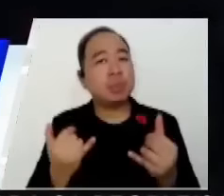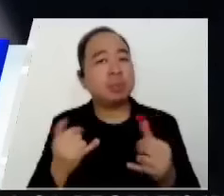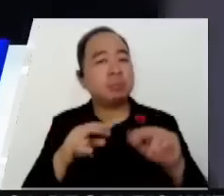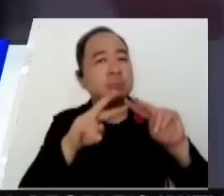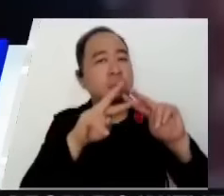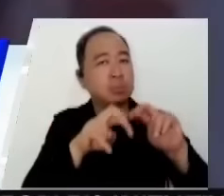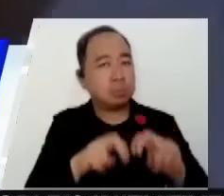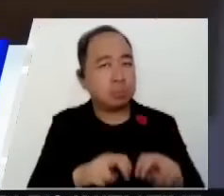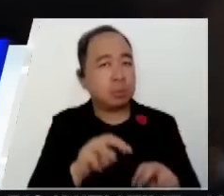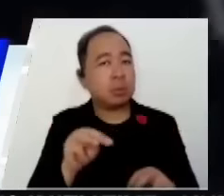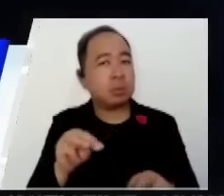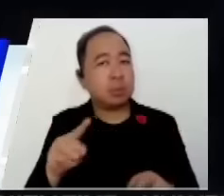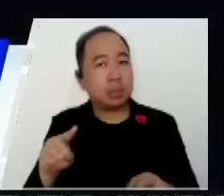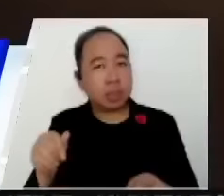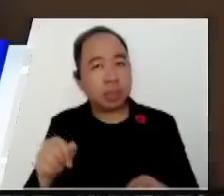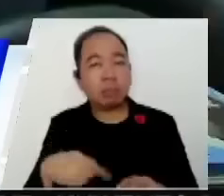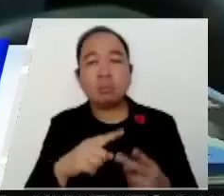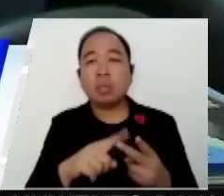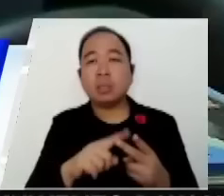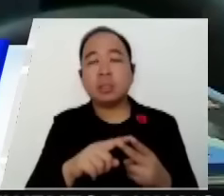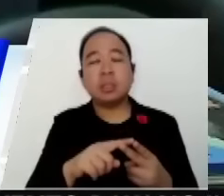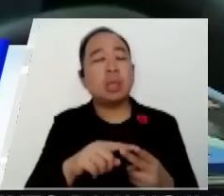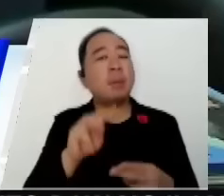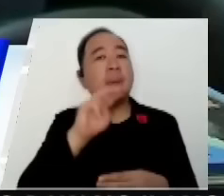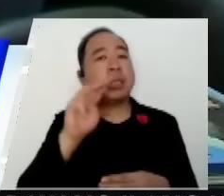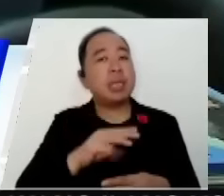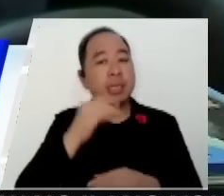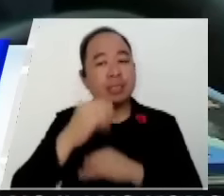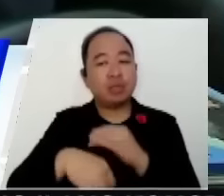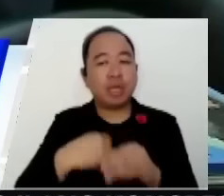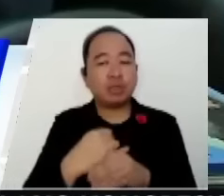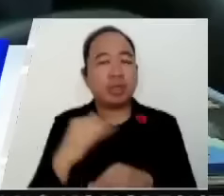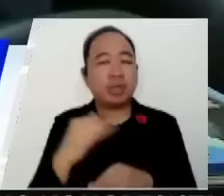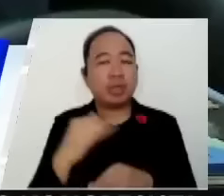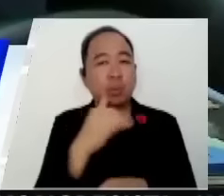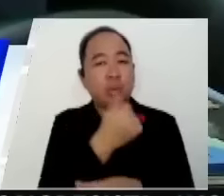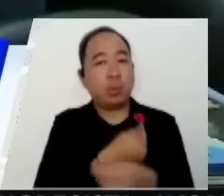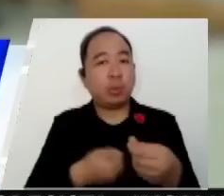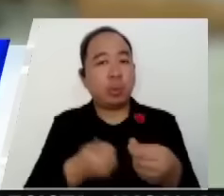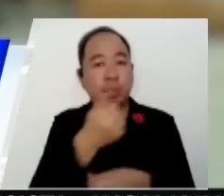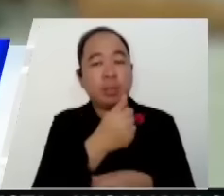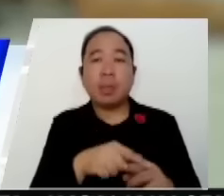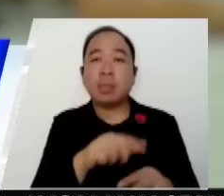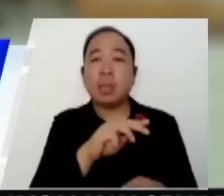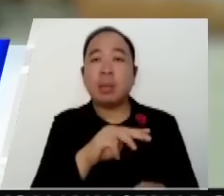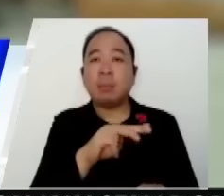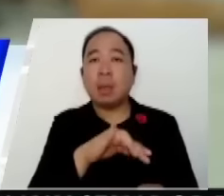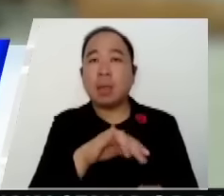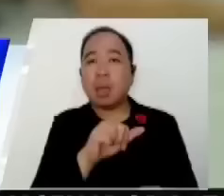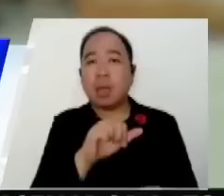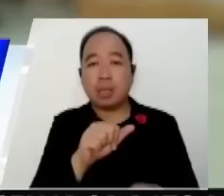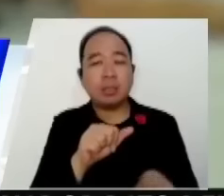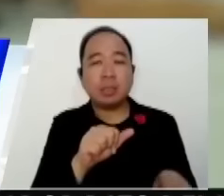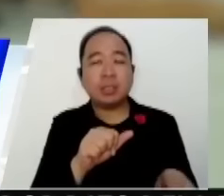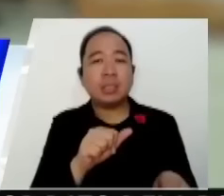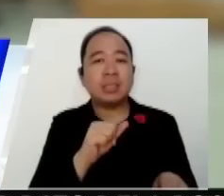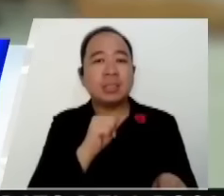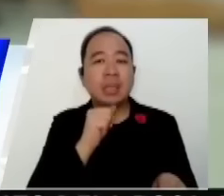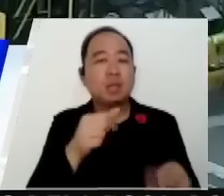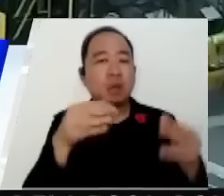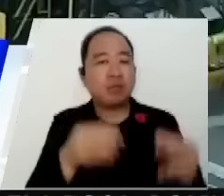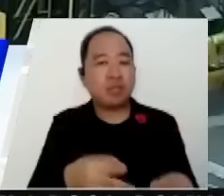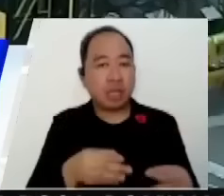at Manila International Airport Authority. Pero sabi ng MIAA, on official duty ang dalawang airport police na tinanggal na muna sa